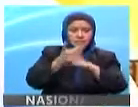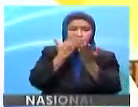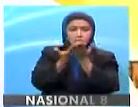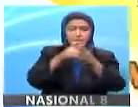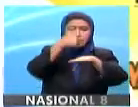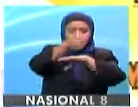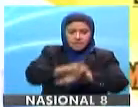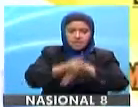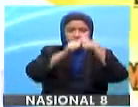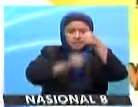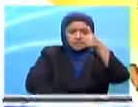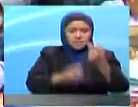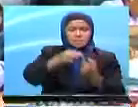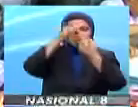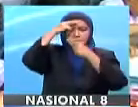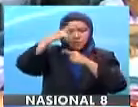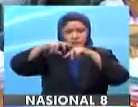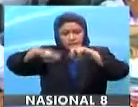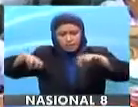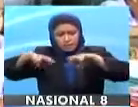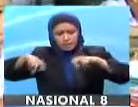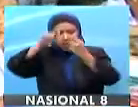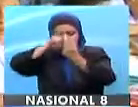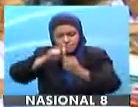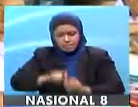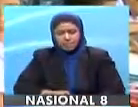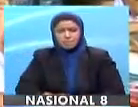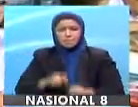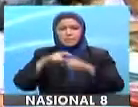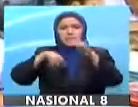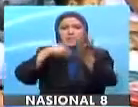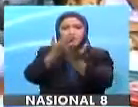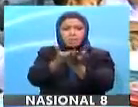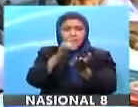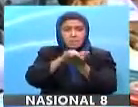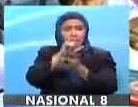memperhalusi cadangan penubuhan sekolah satu aliran. Jawatankuasa tersebut perlu dianggotai